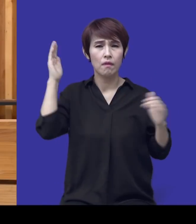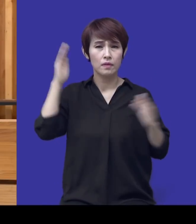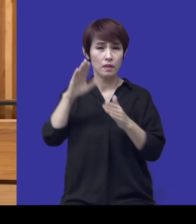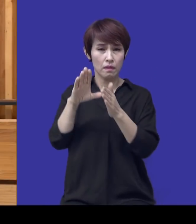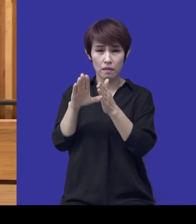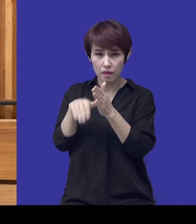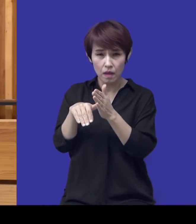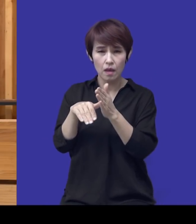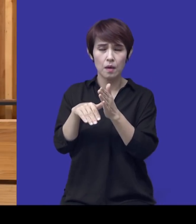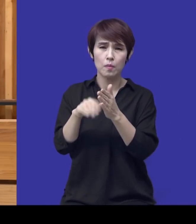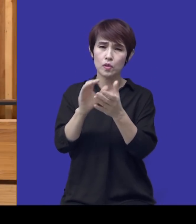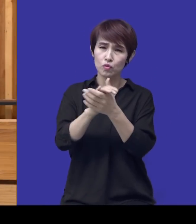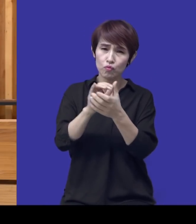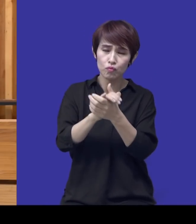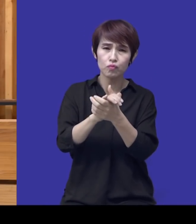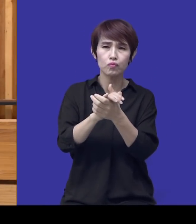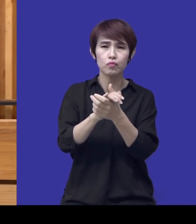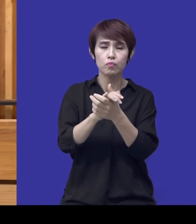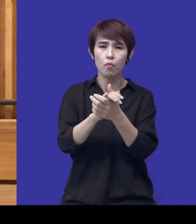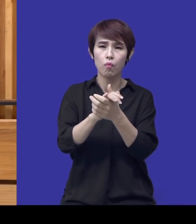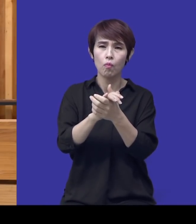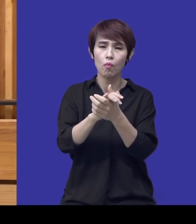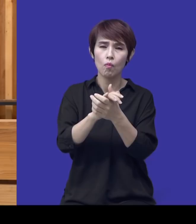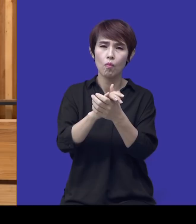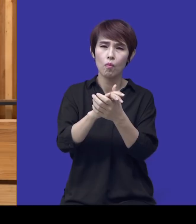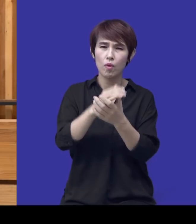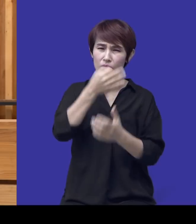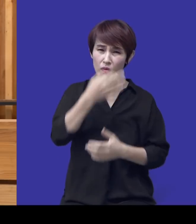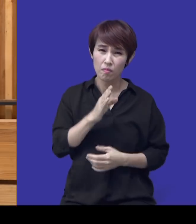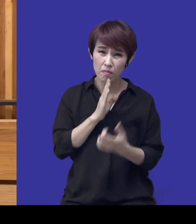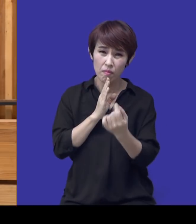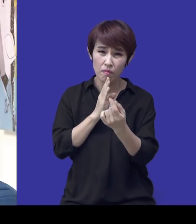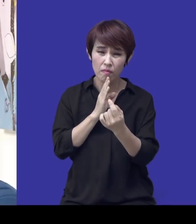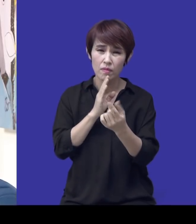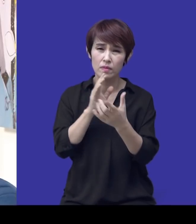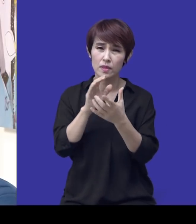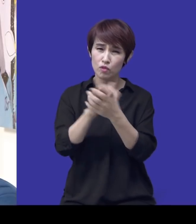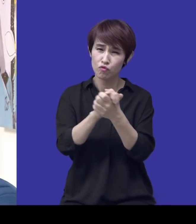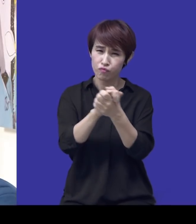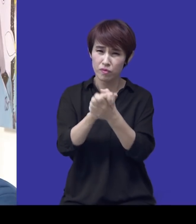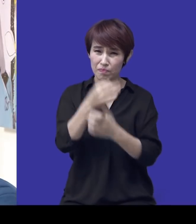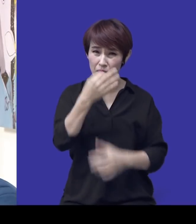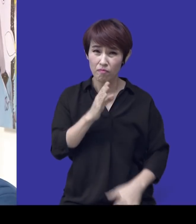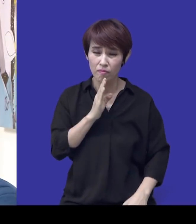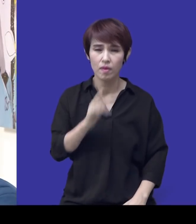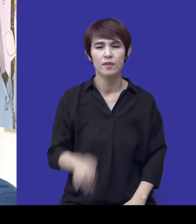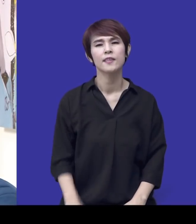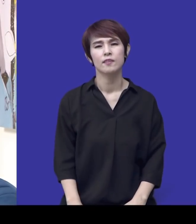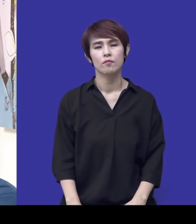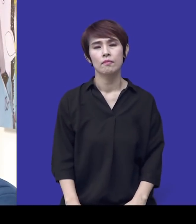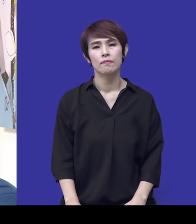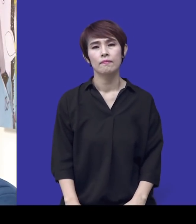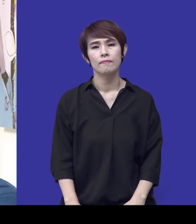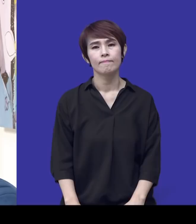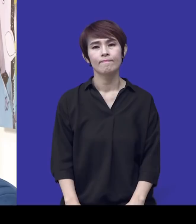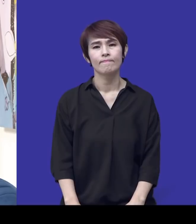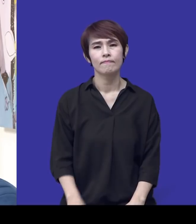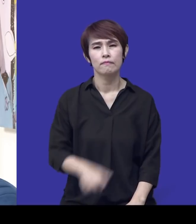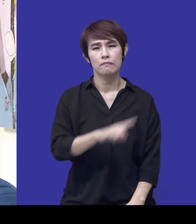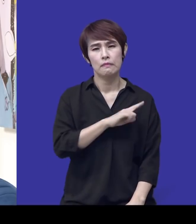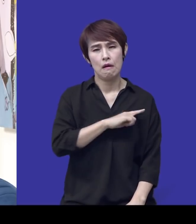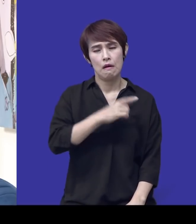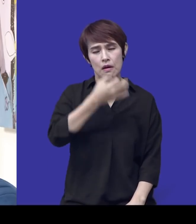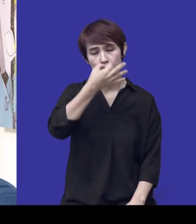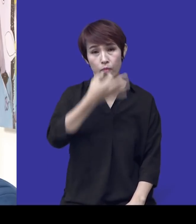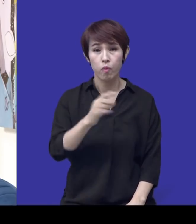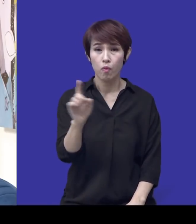시절에 네. 뭐 친구들과의 관계라든가 학교 생활이 네. 좀 많이 힘들었을 것 같은 생각이 드는데. 네, 일단은 뭐 가장 트라우마로